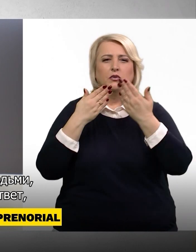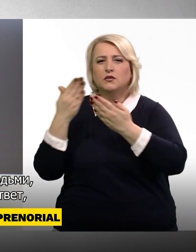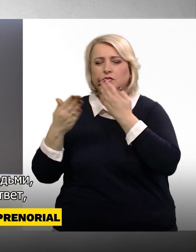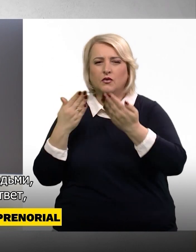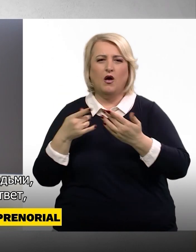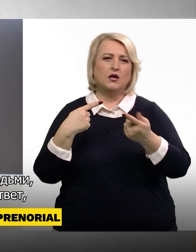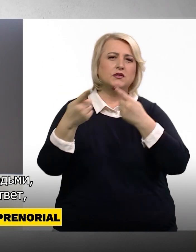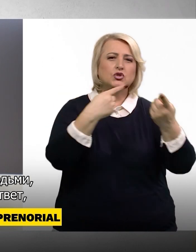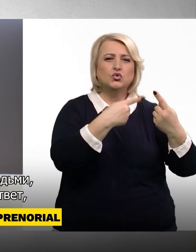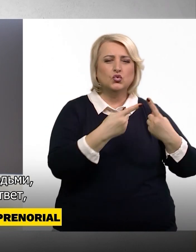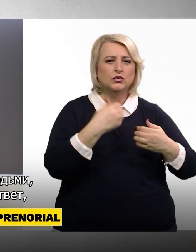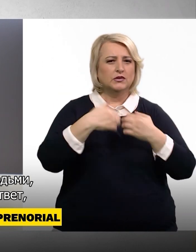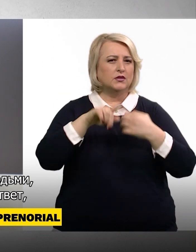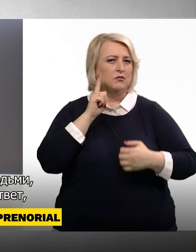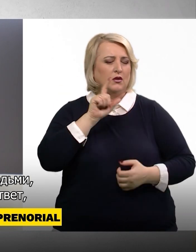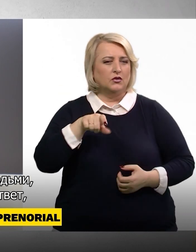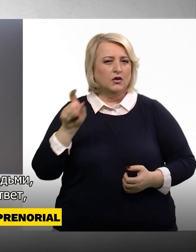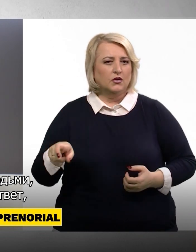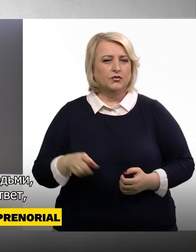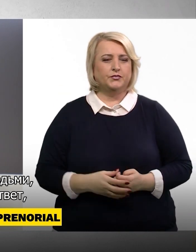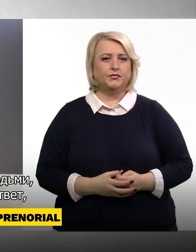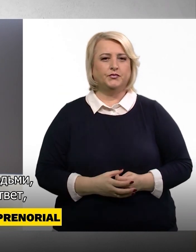niște discuții în rândurile lor,